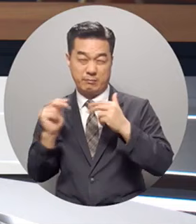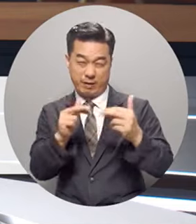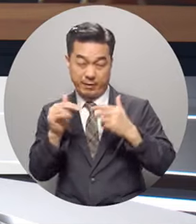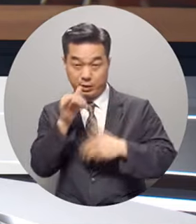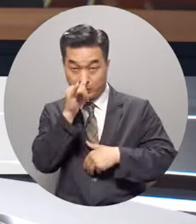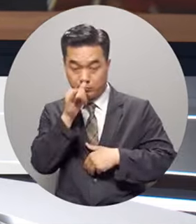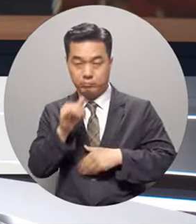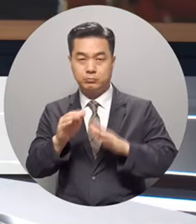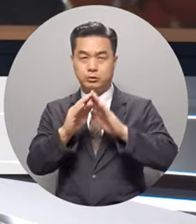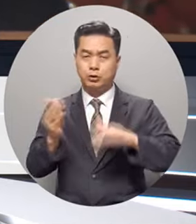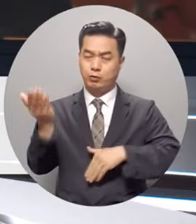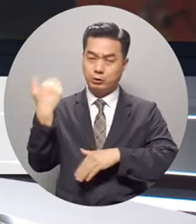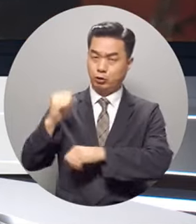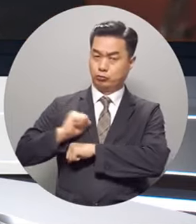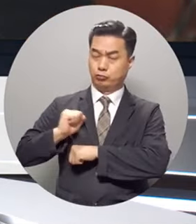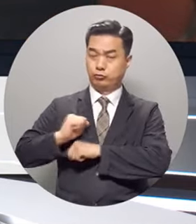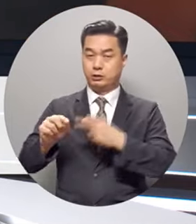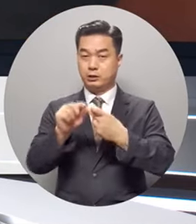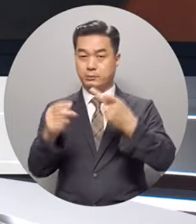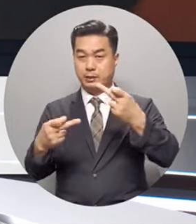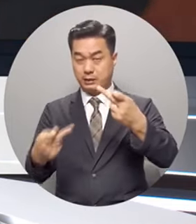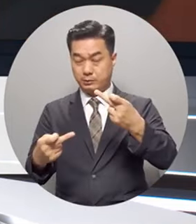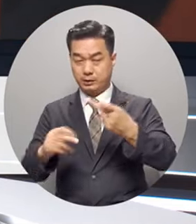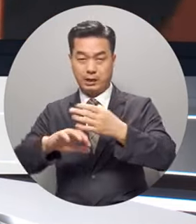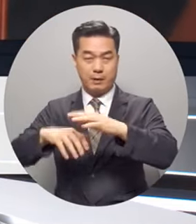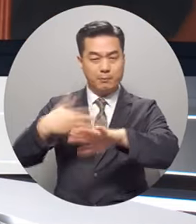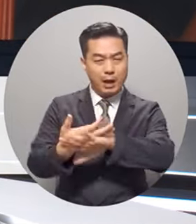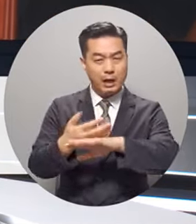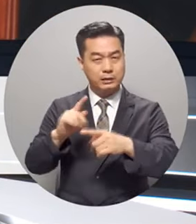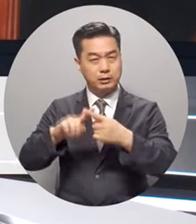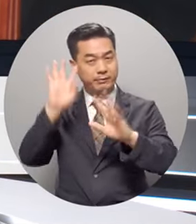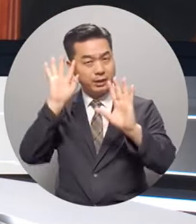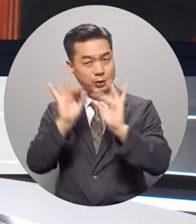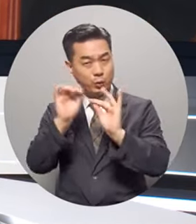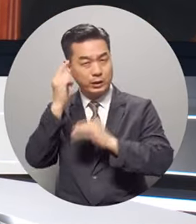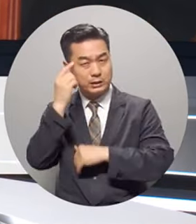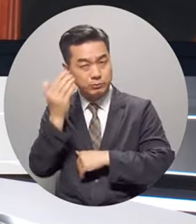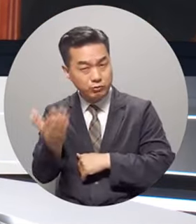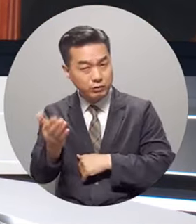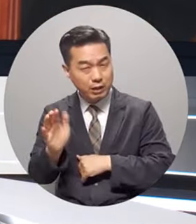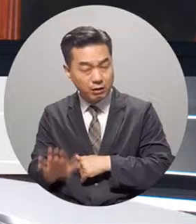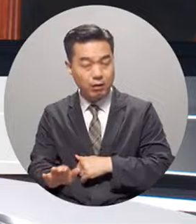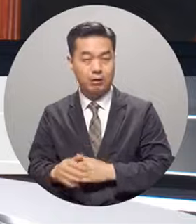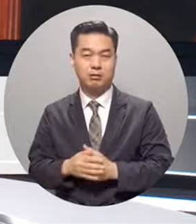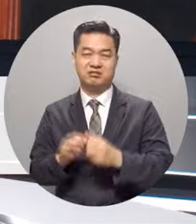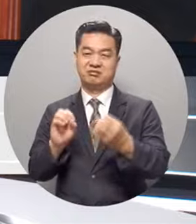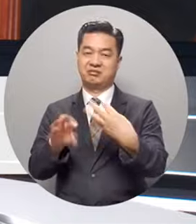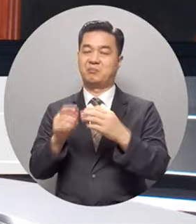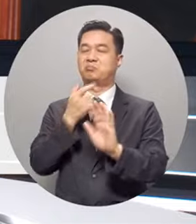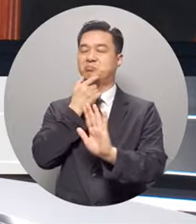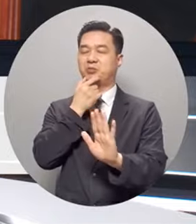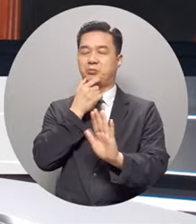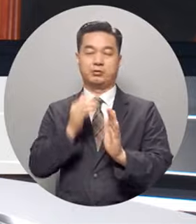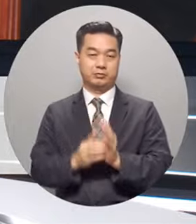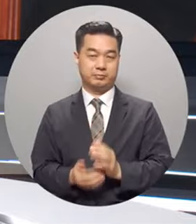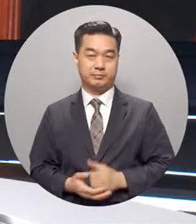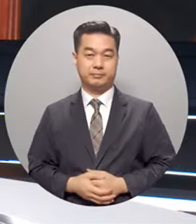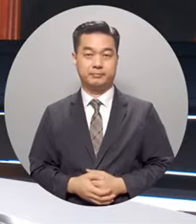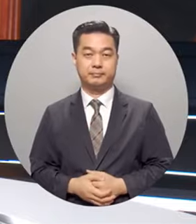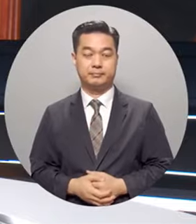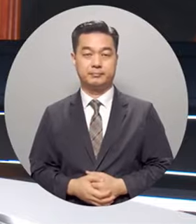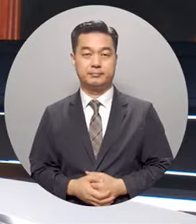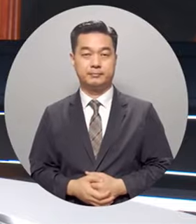전두환 신군부의 12.12 사태가 반란이라는 점에 동의하냐고 묻는 질문에도 답변 자체를 거부했습니다. 먼저 나세용